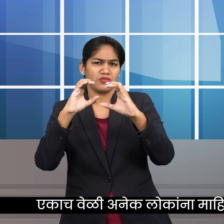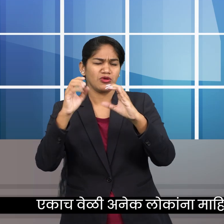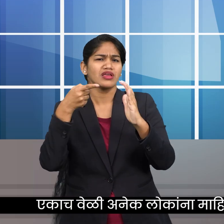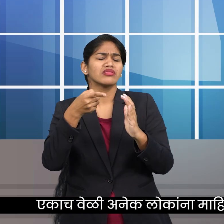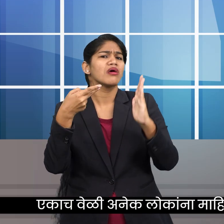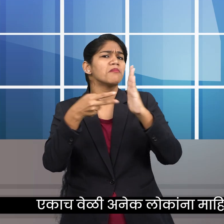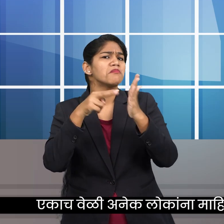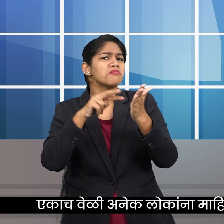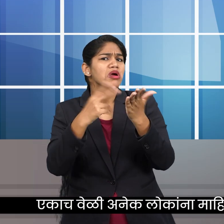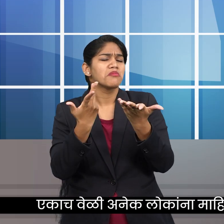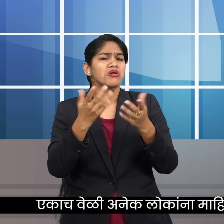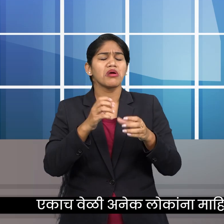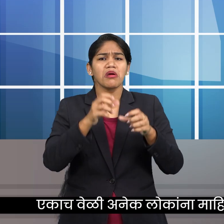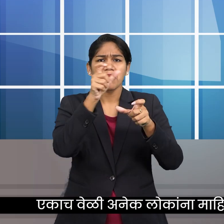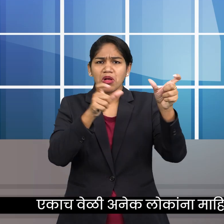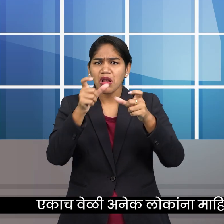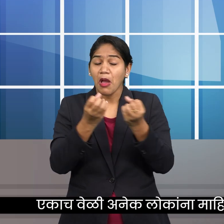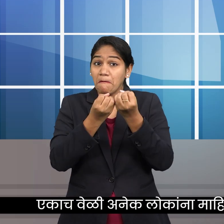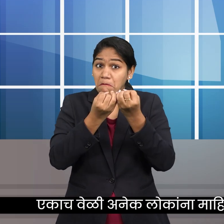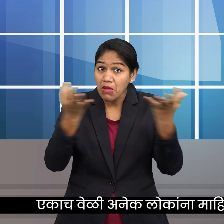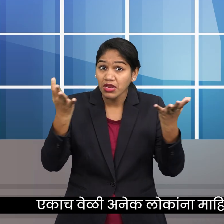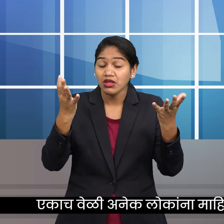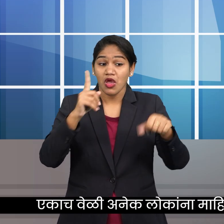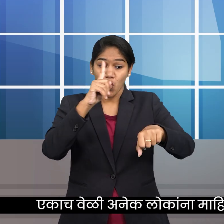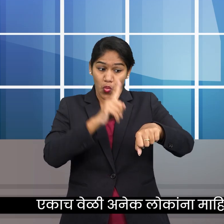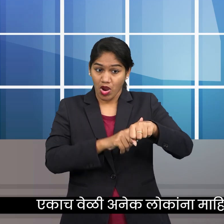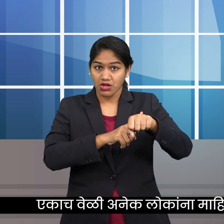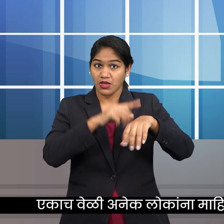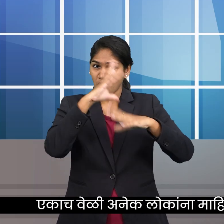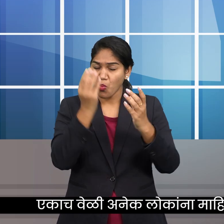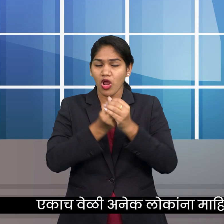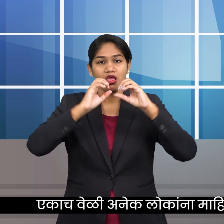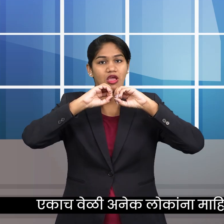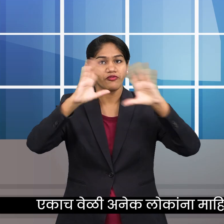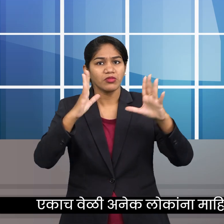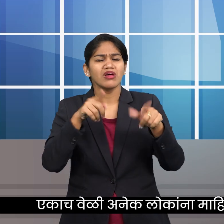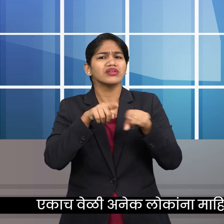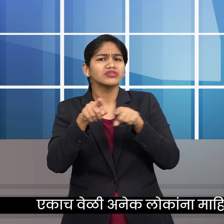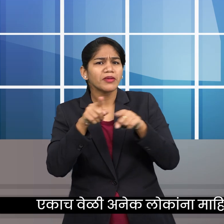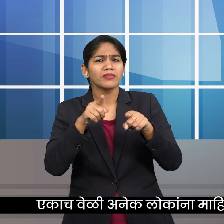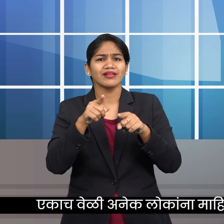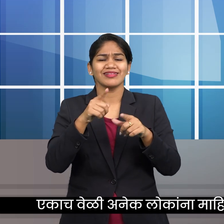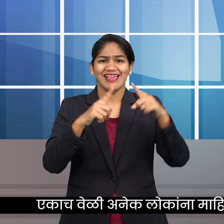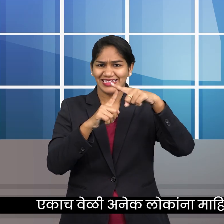एकाच वेळी अनेक लोकांना माहिती पाठवणे, जसे की टीव्ही किंवा वर्तमानपत्राद्वारे.